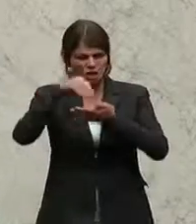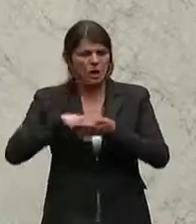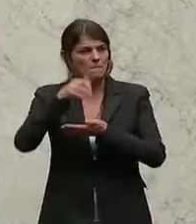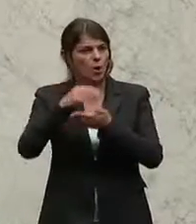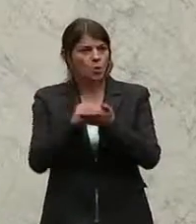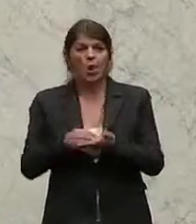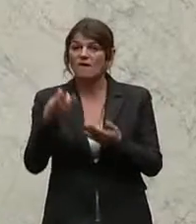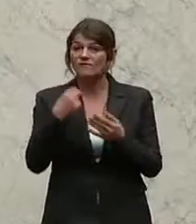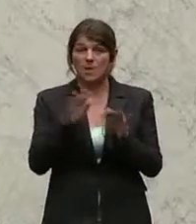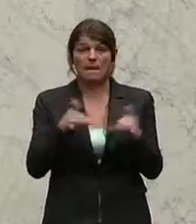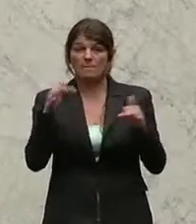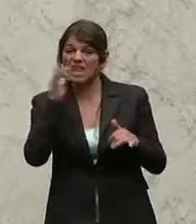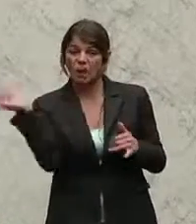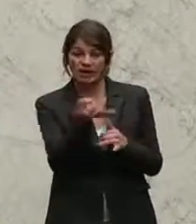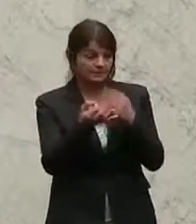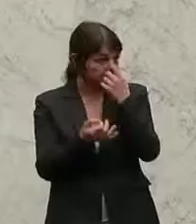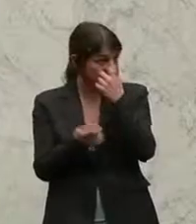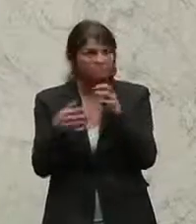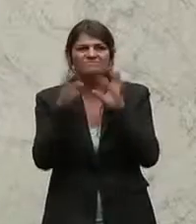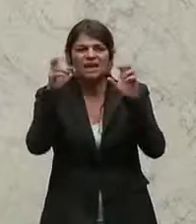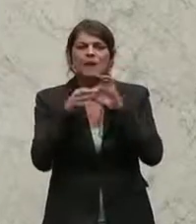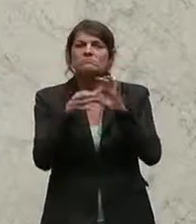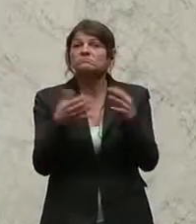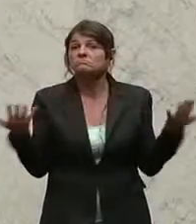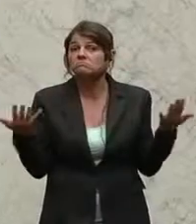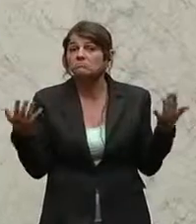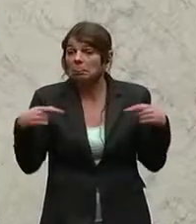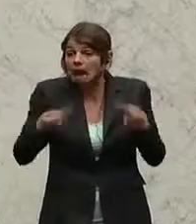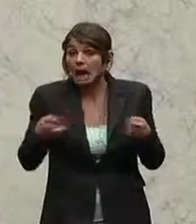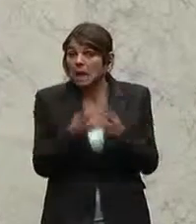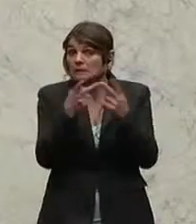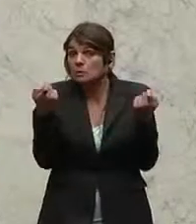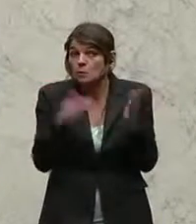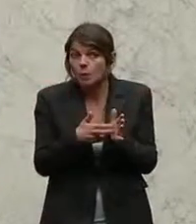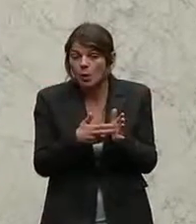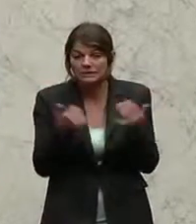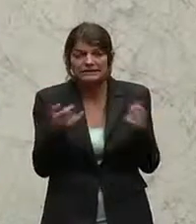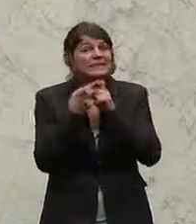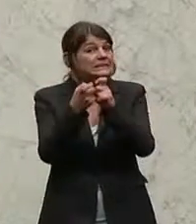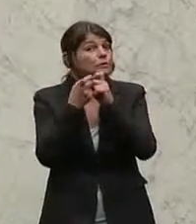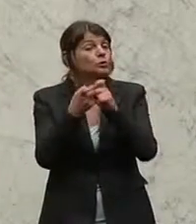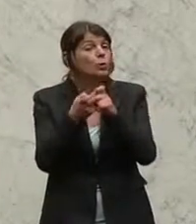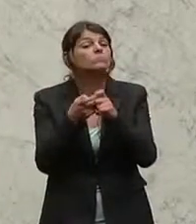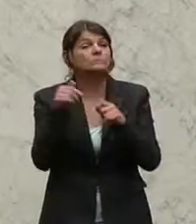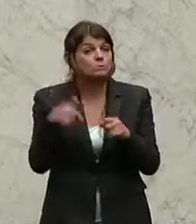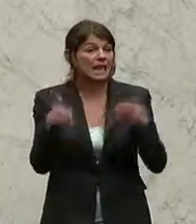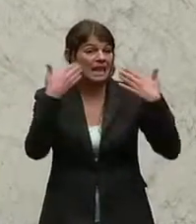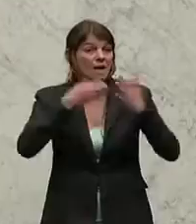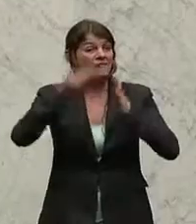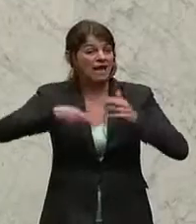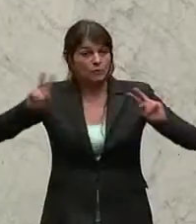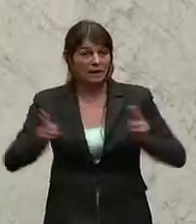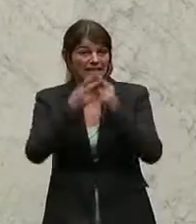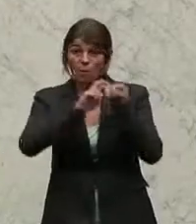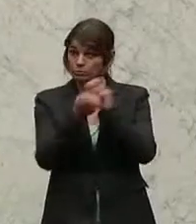weltklimavertrags von paris der am 6 november 2016 in kraft treten wird die er da wir haben uns heute deutlich unter zwei grad celsius